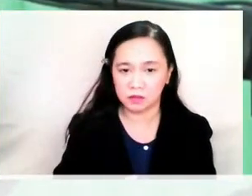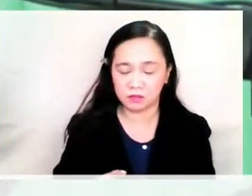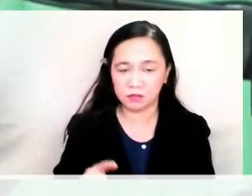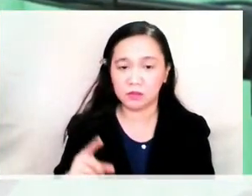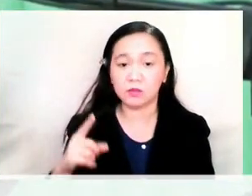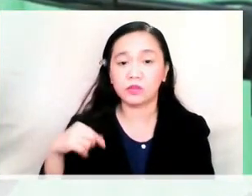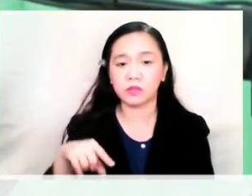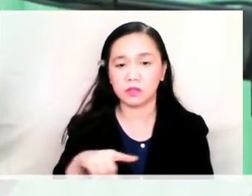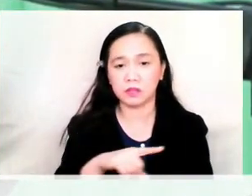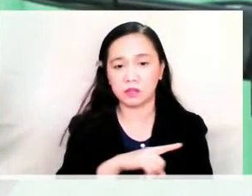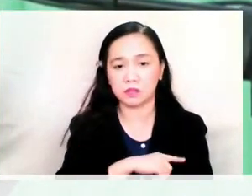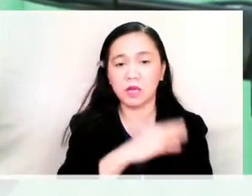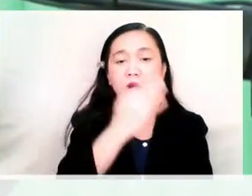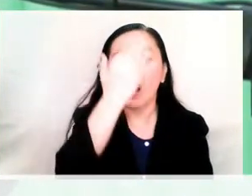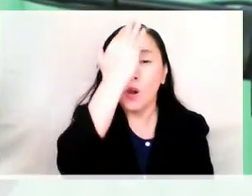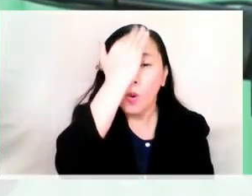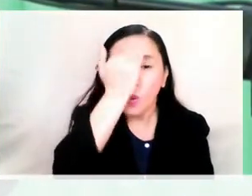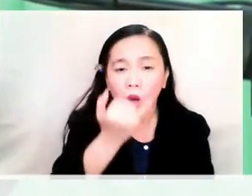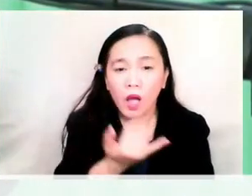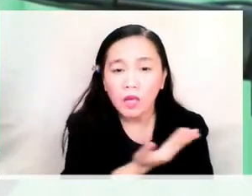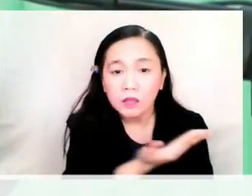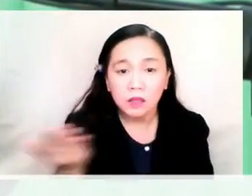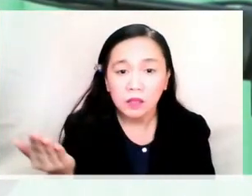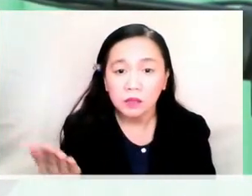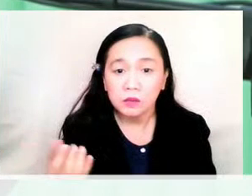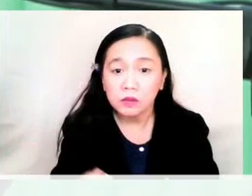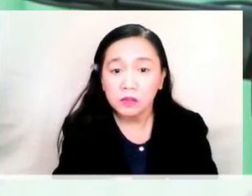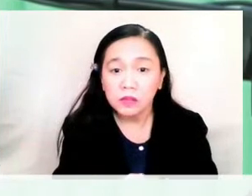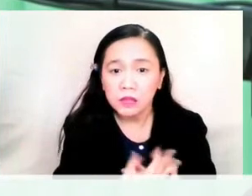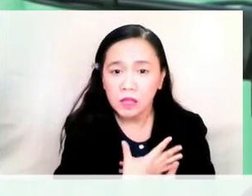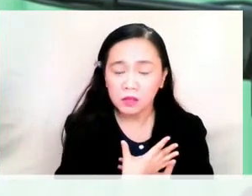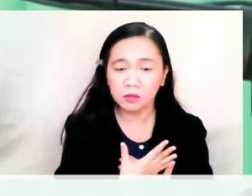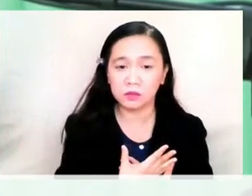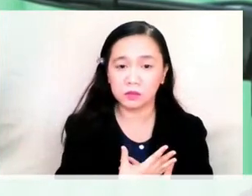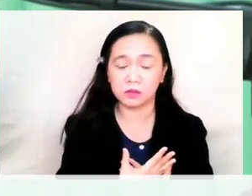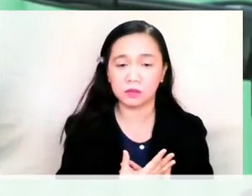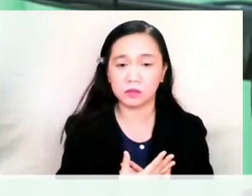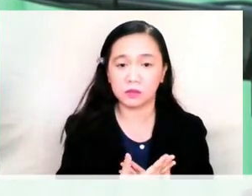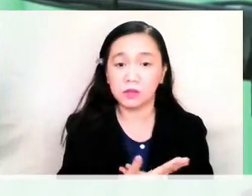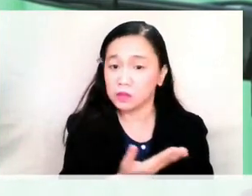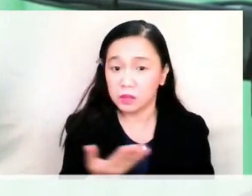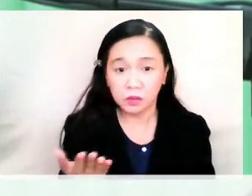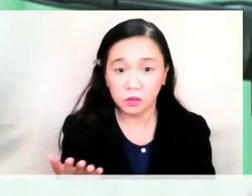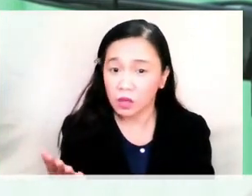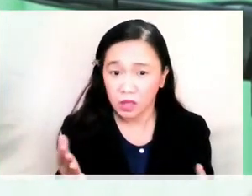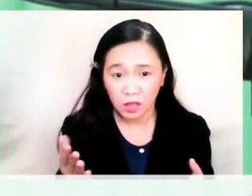"Why are you terrified? Do you not have faith?"